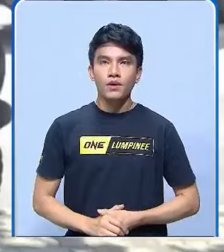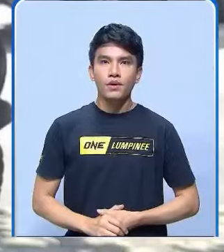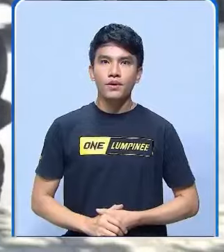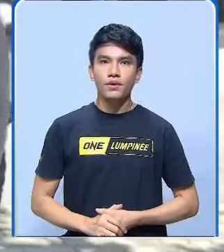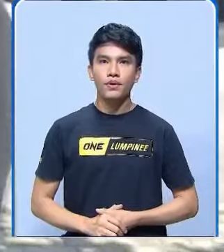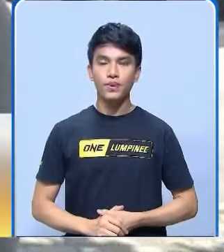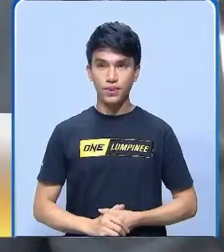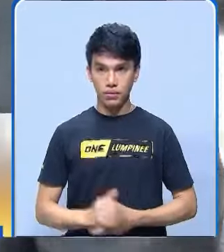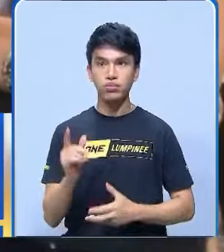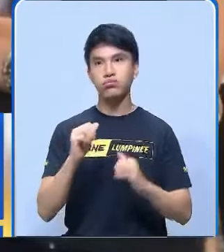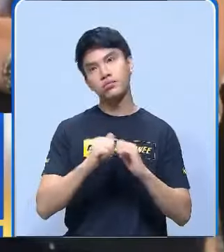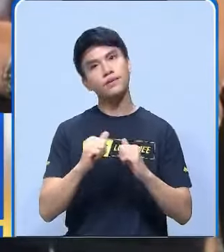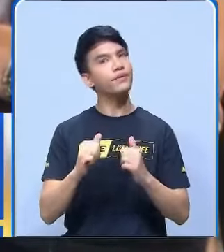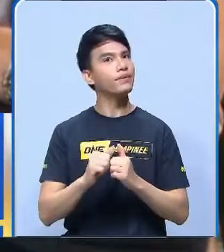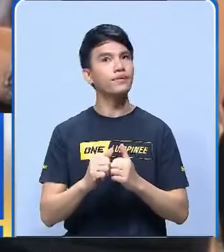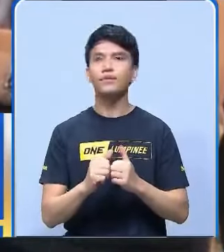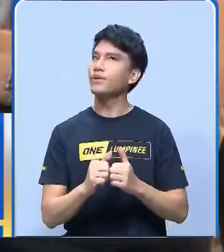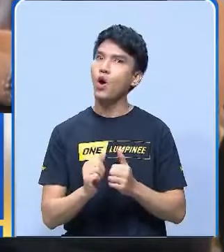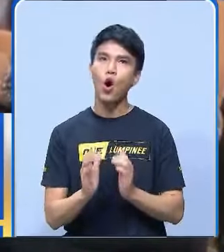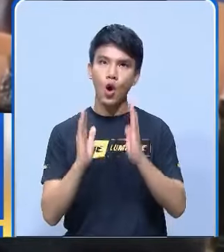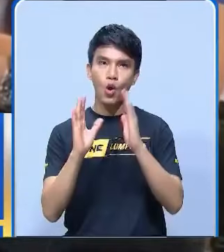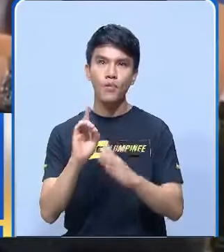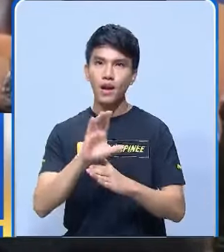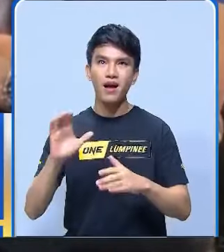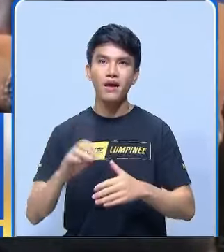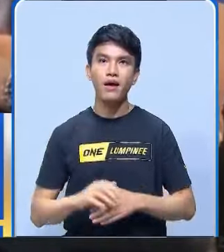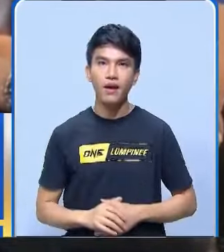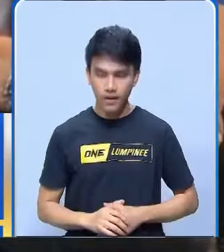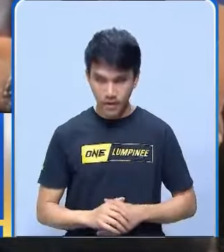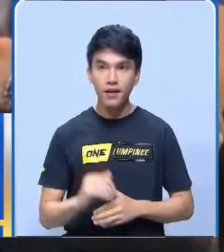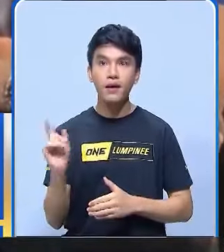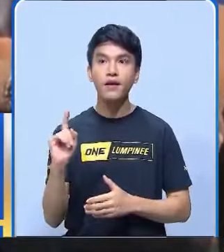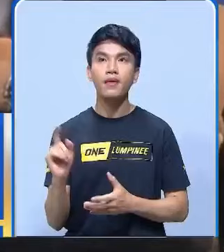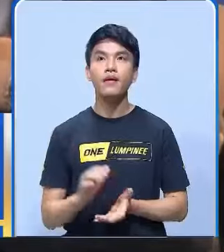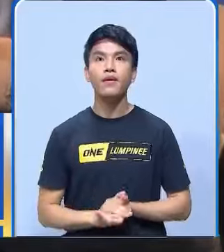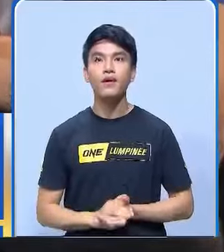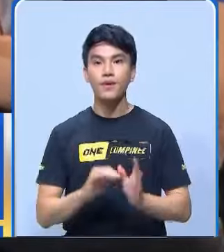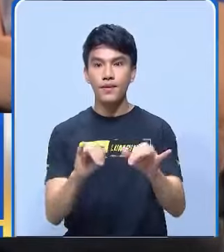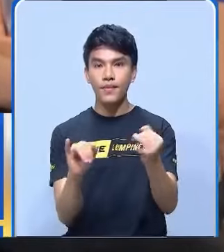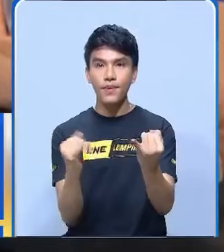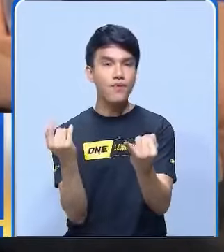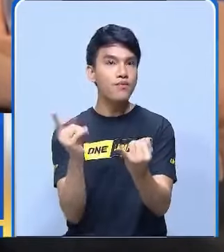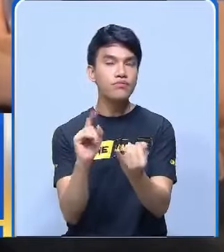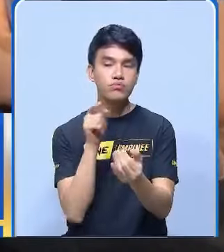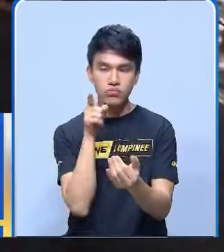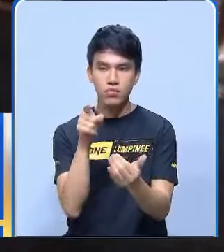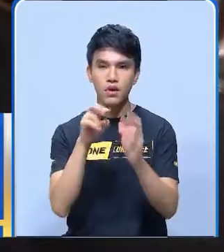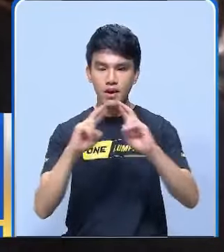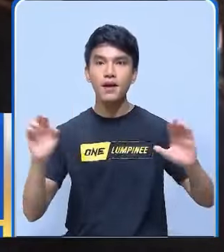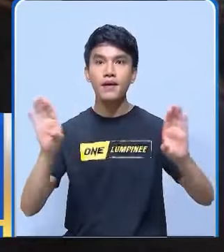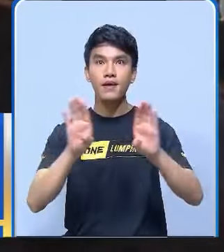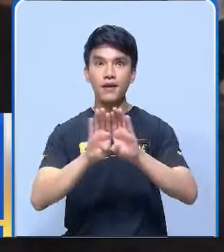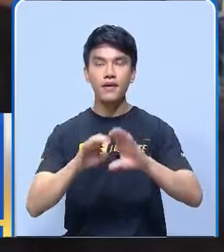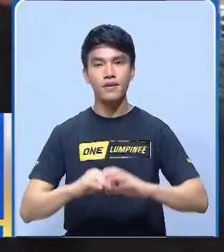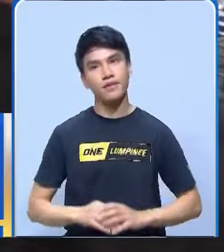แล้วคือเดือดร้อนกันกว่ารชีวิตเลยนะคะคุณผู้ชมหลังจากที่จู่ๆเจ้าของเนี่ยก็สั่งปิดผับซะอย่างนั้นนะ